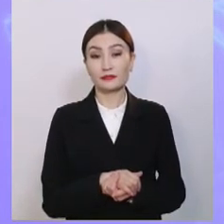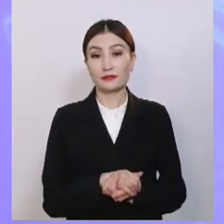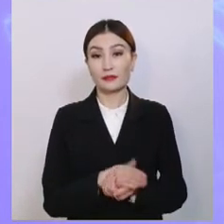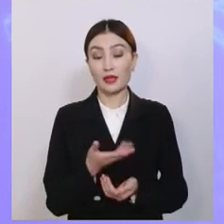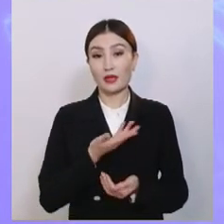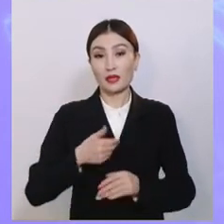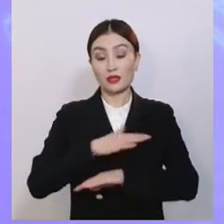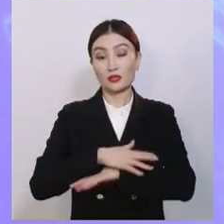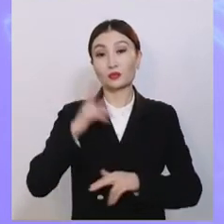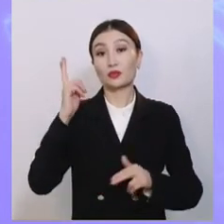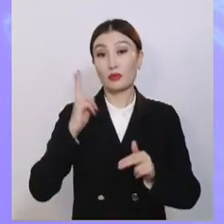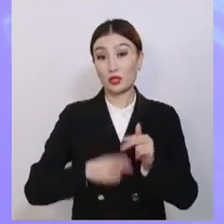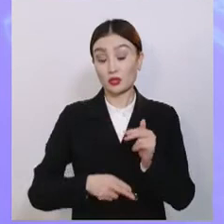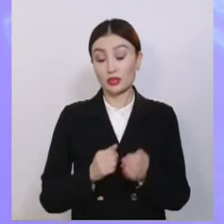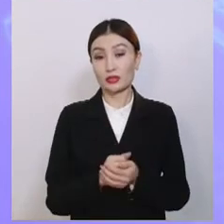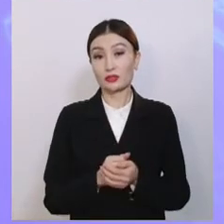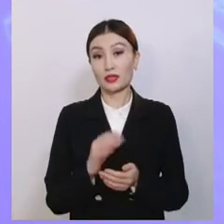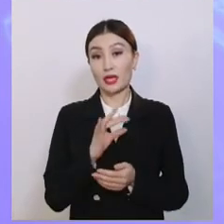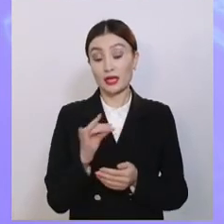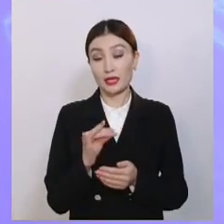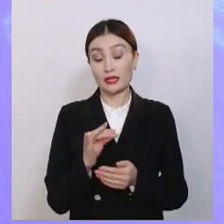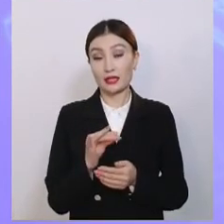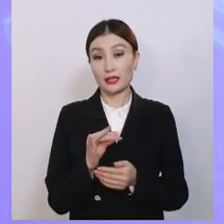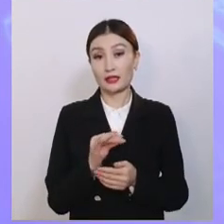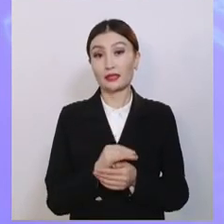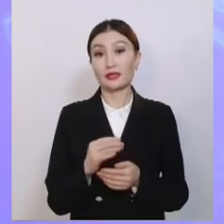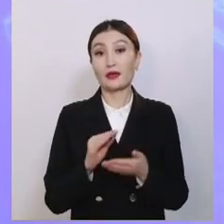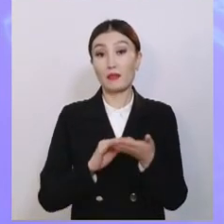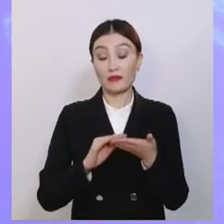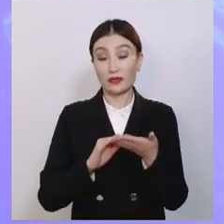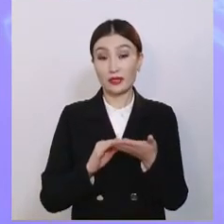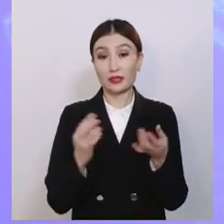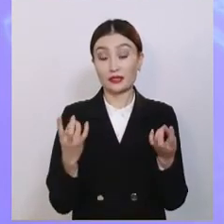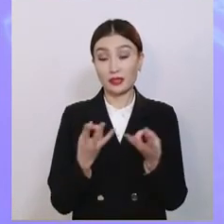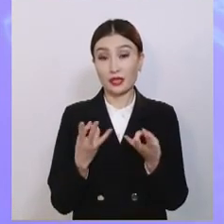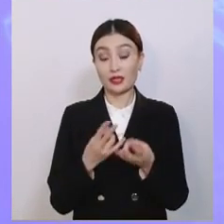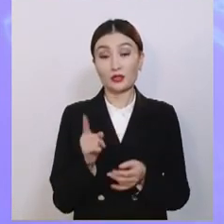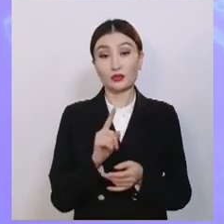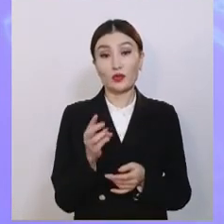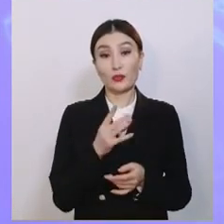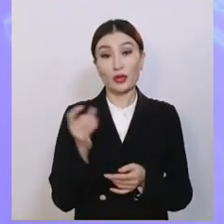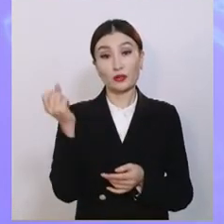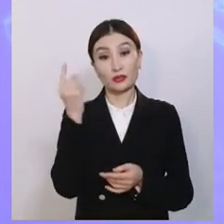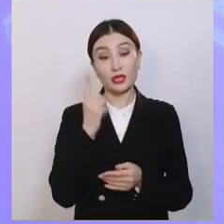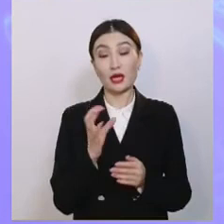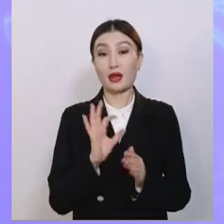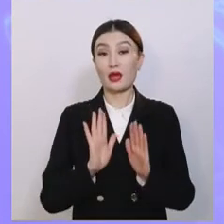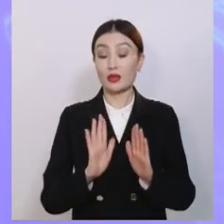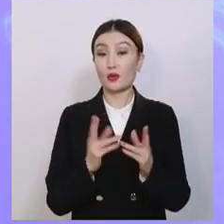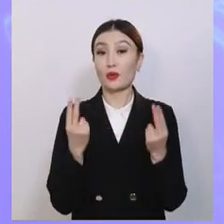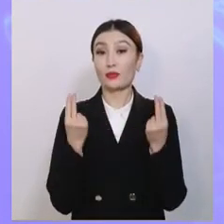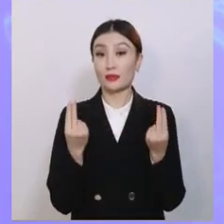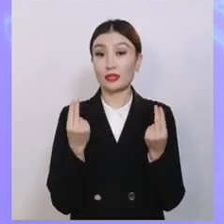Наш урок подошел к концу, и настала пора повторить то, что мы узнали о такой